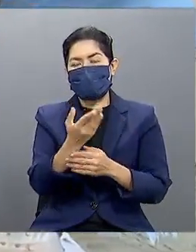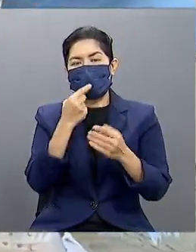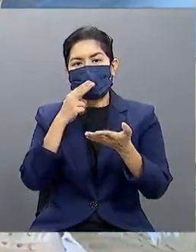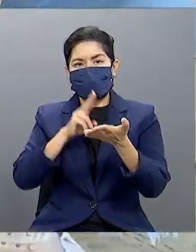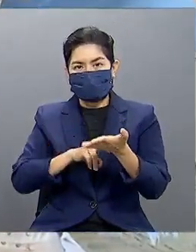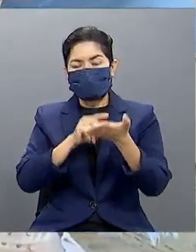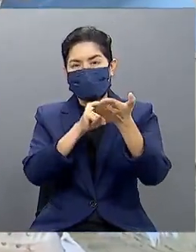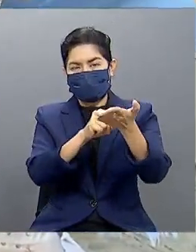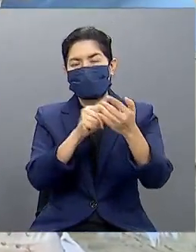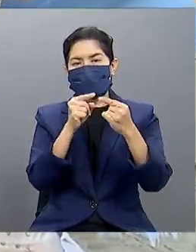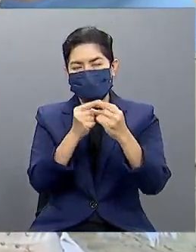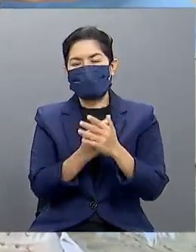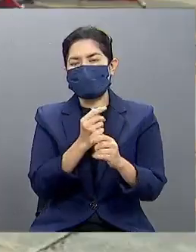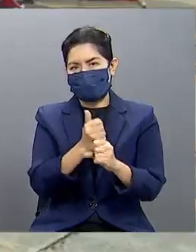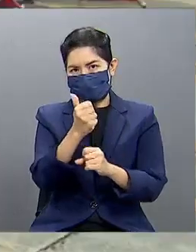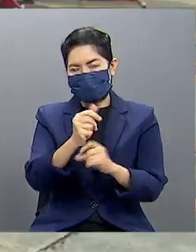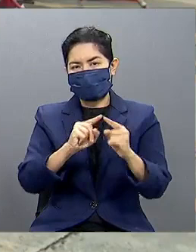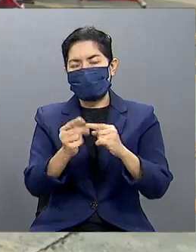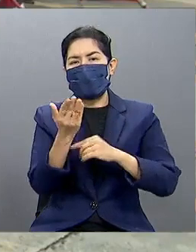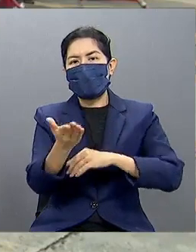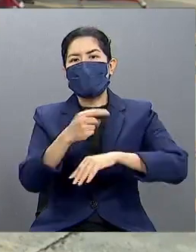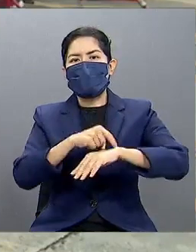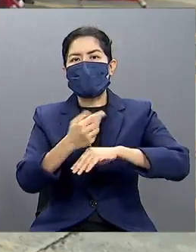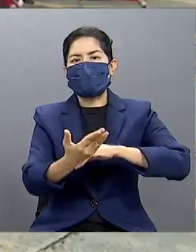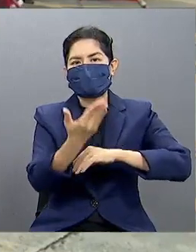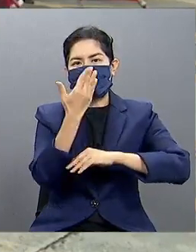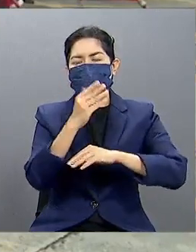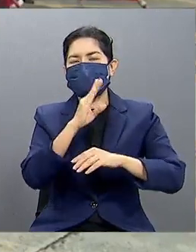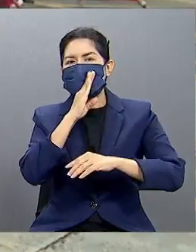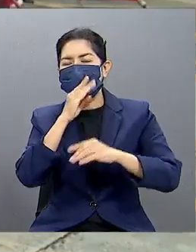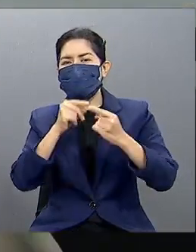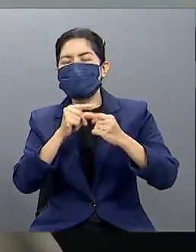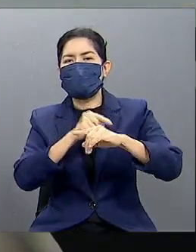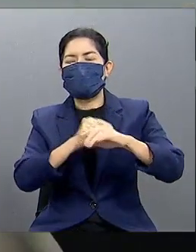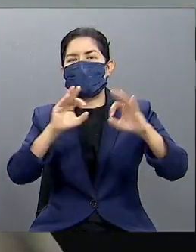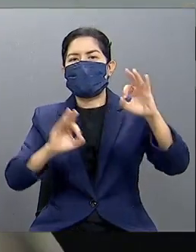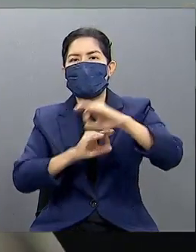มีนาคมแต่ถ้ามาช้ากว่านี้อาจจะต้องเข้าสู่ที่ประชุมในสัปดาห์หน้าค่ะ